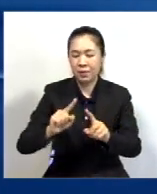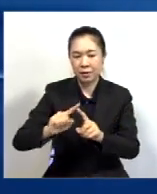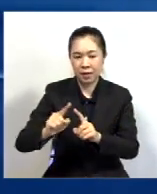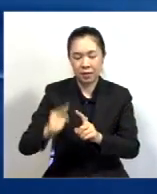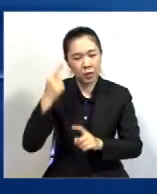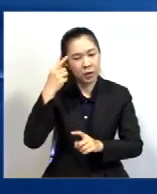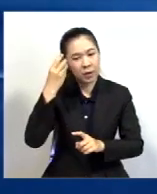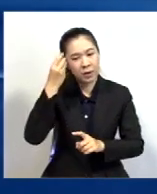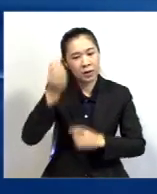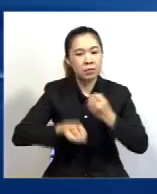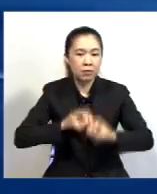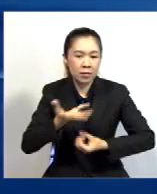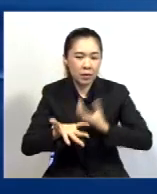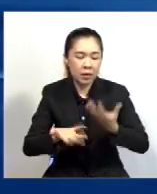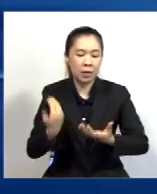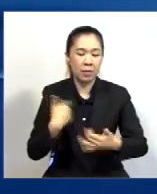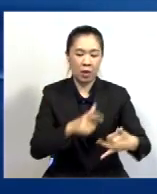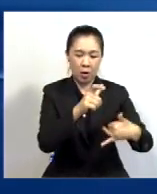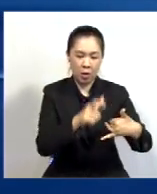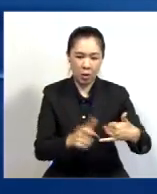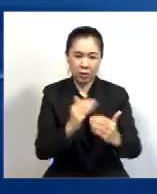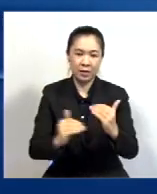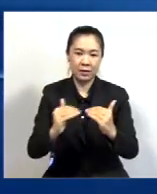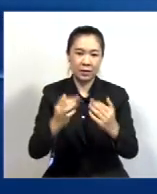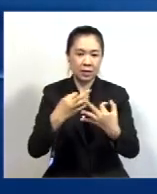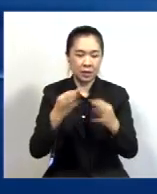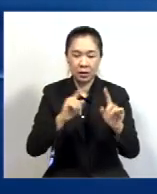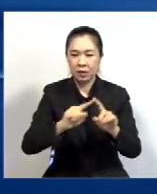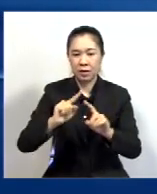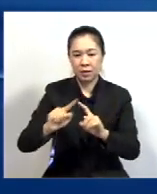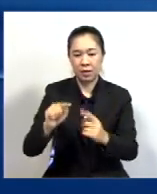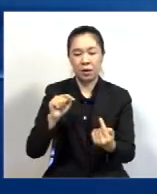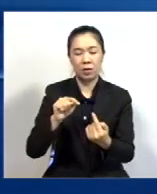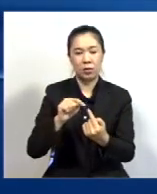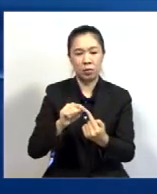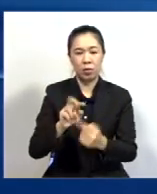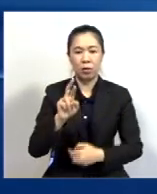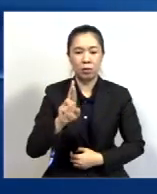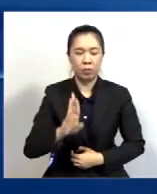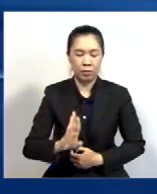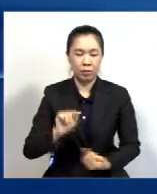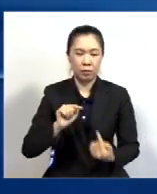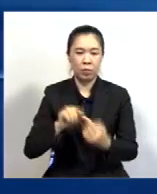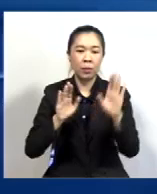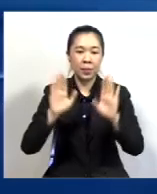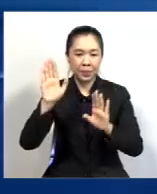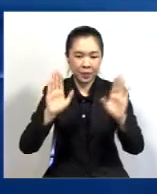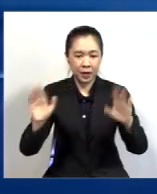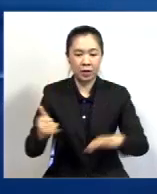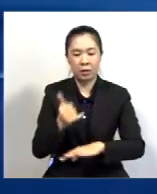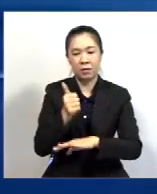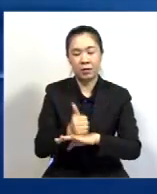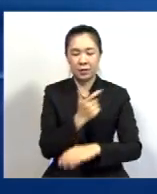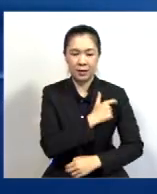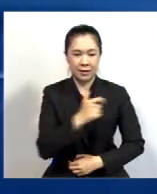าการพิจารณาว่าบุคคลใดจะใช้สิทธิหรือเสรีภาพเพื่อล้มล้างการปกครองระบอบประชาธิปไตยอันมีพระกษัตริย์ทรงเป็นประมุ